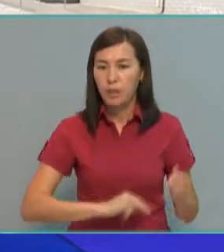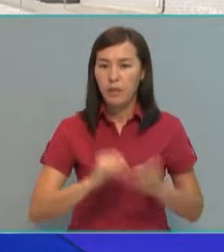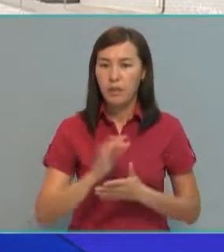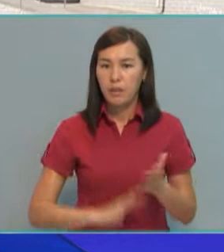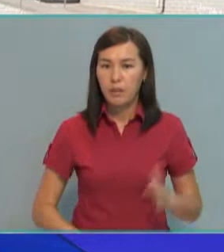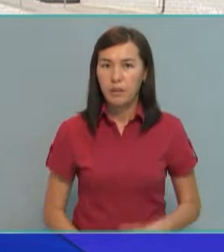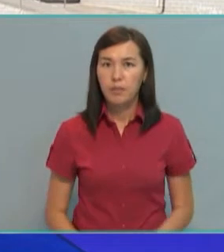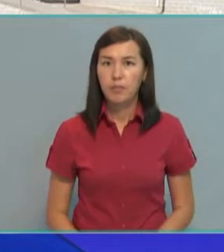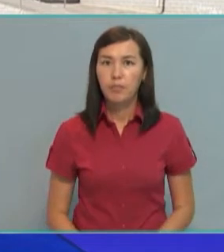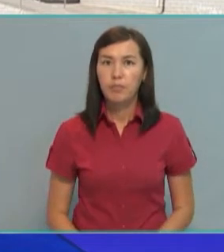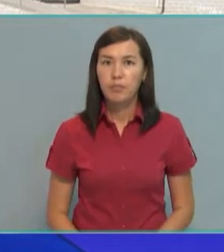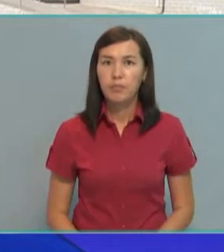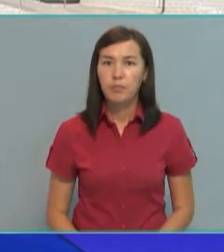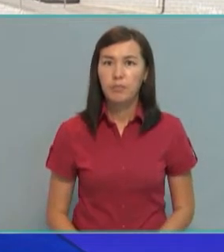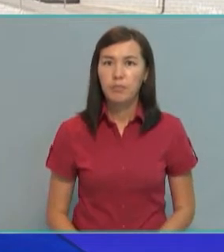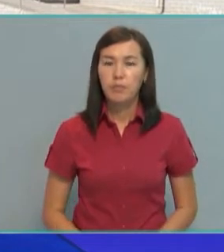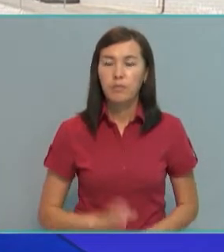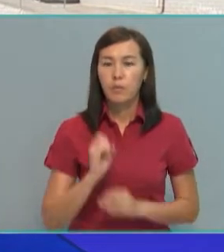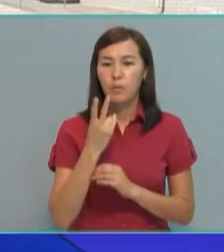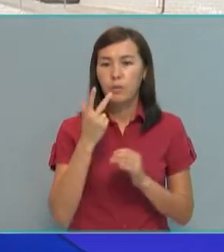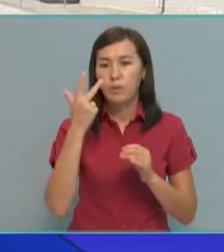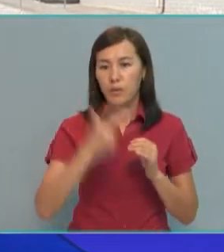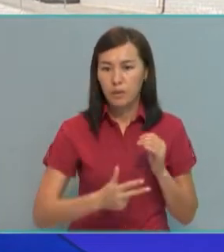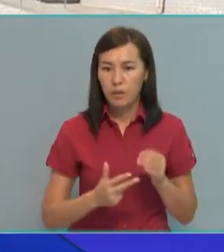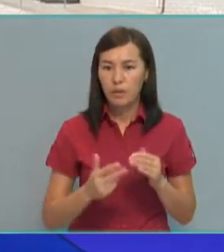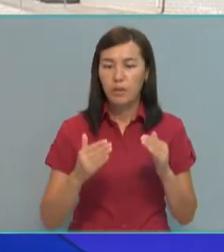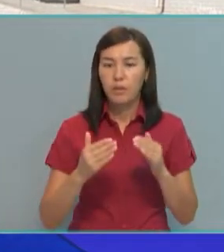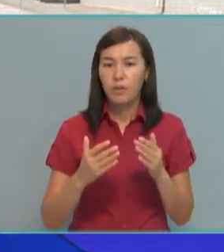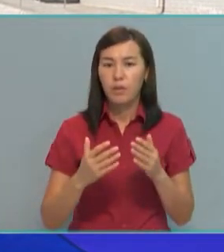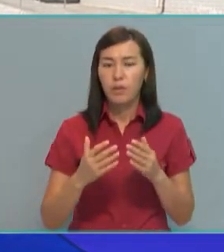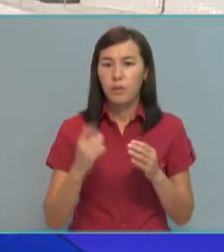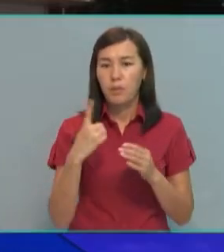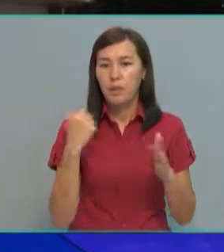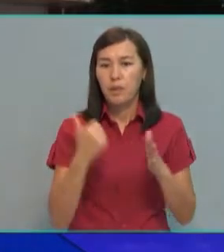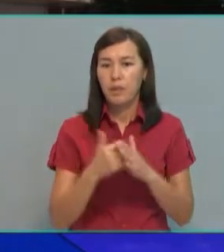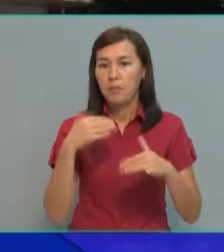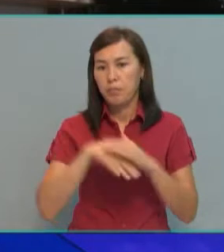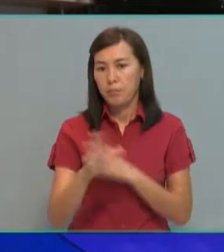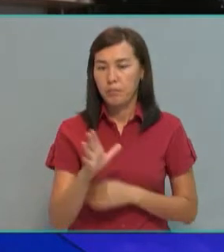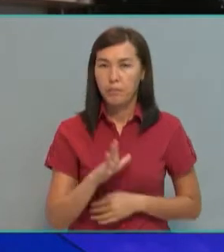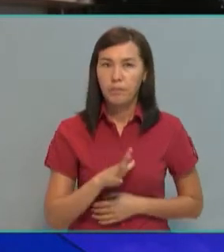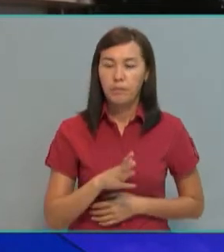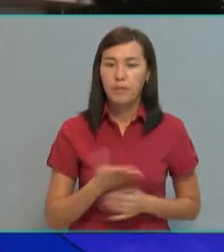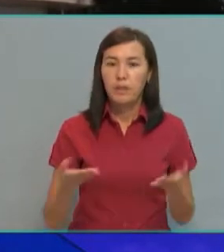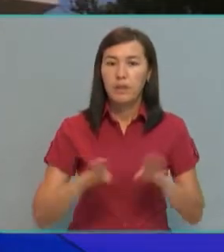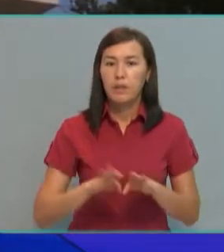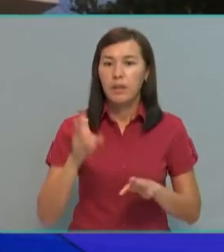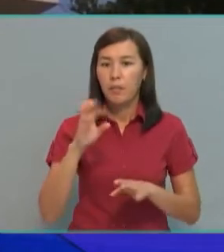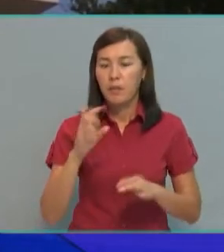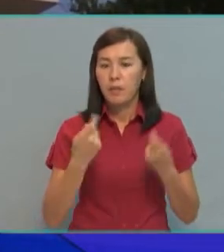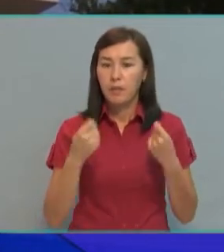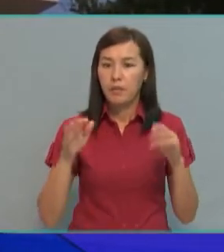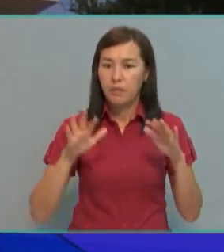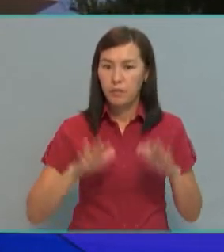атқарып. Бәрі сағат 12:30-да уже жиналады, сағат 1-ге бәрі шығып кетіп жатыр. Ал жабық базар аталған